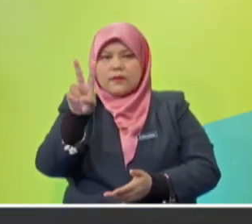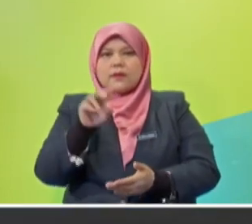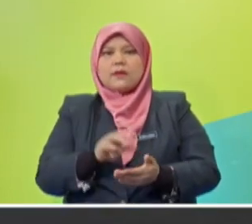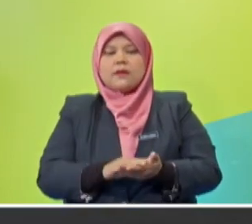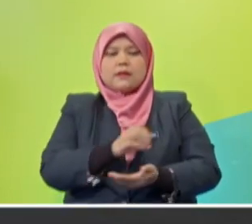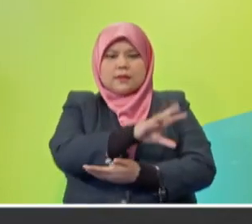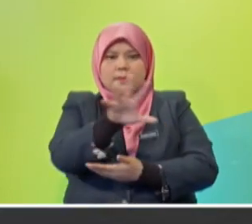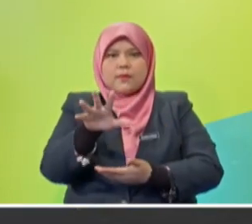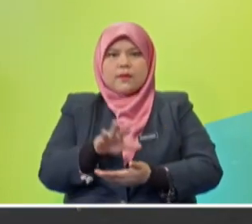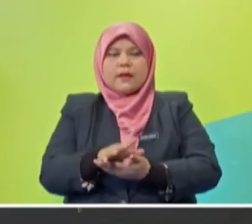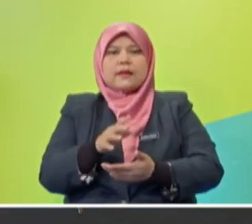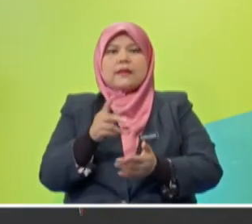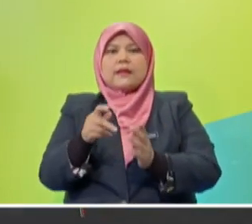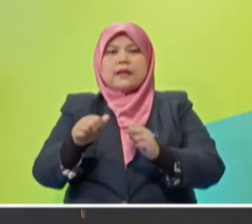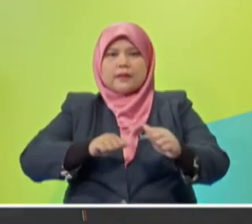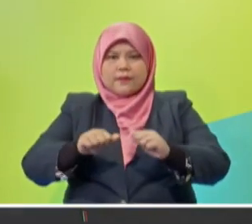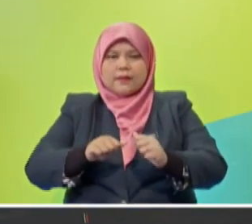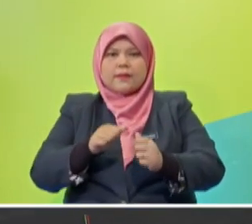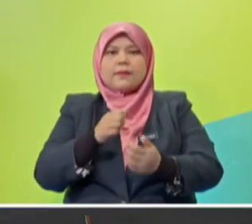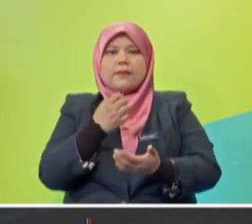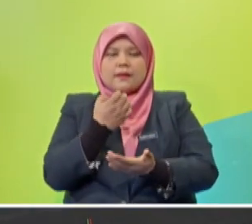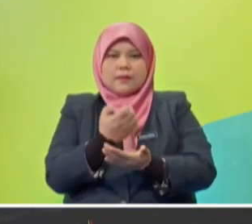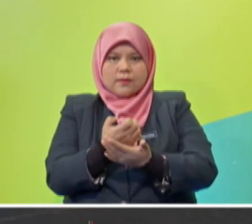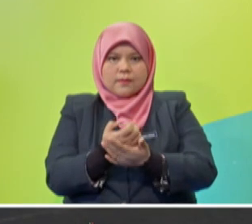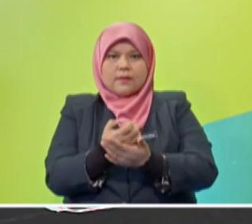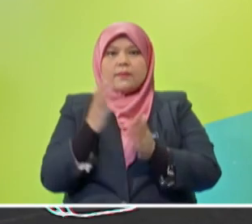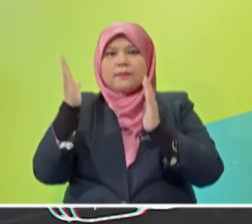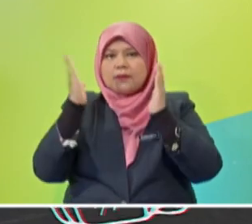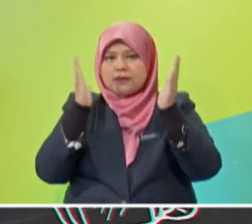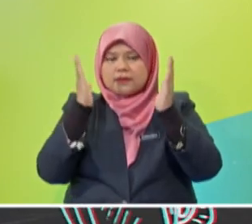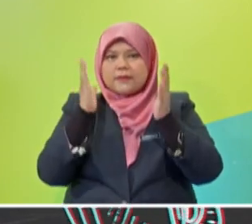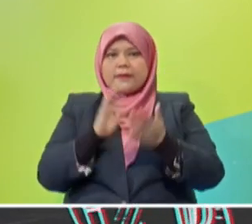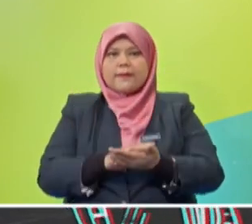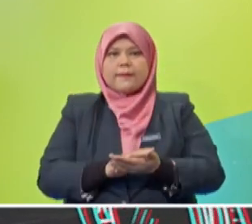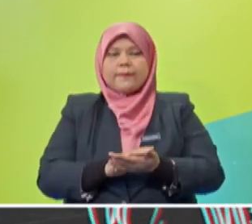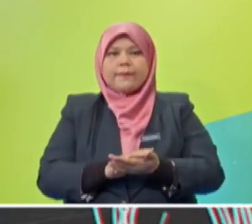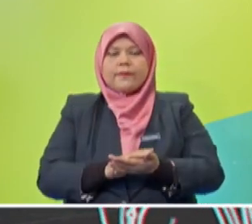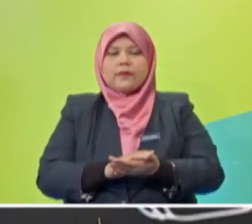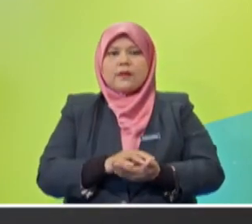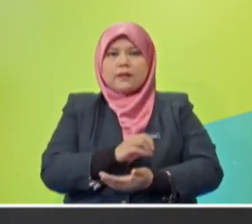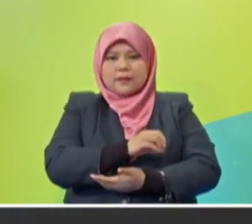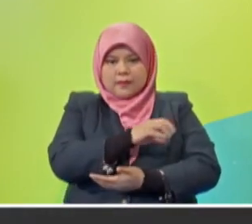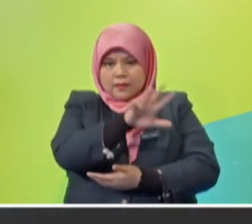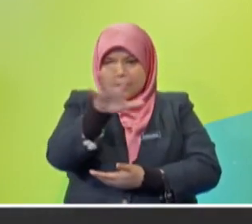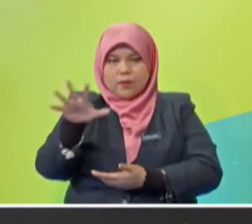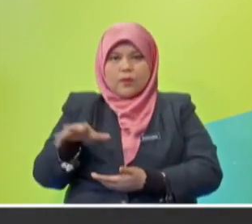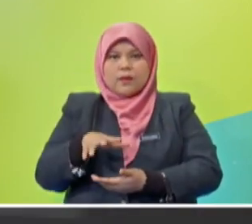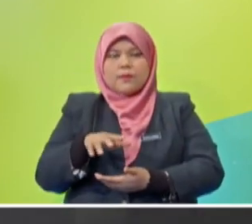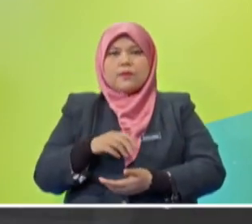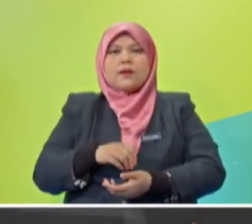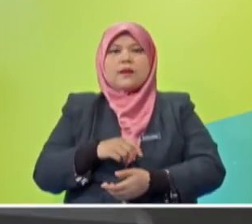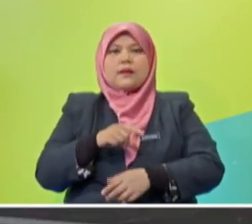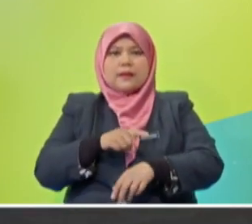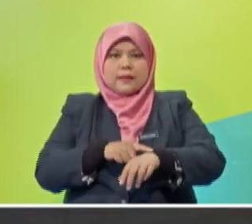taburan kegiatan ekonomi utama di Malaysia. Okey, kita akan menerokalah taburan bagi setiap aktiviti ekonomi yang terdapat